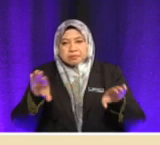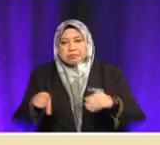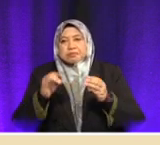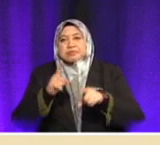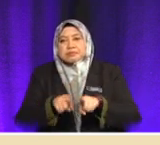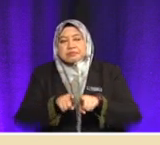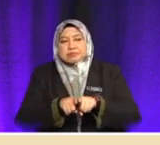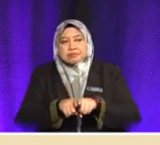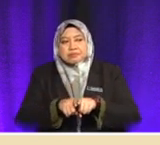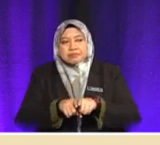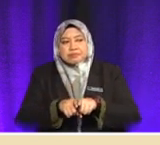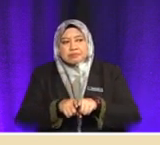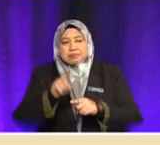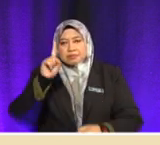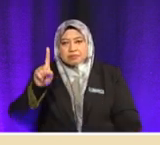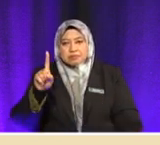Oke